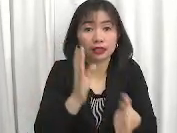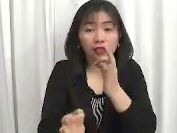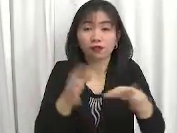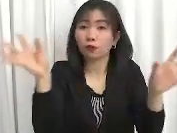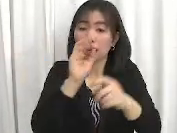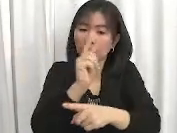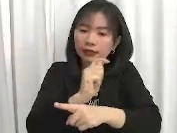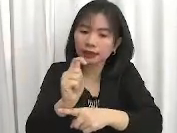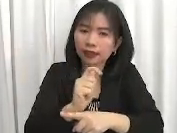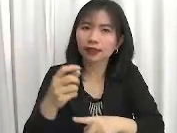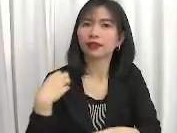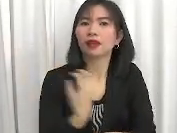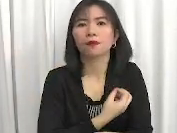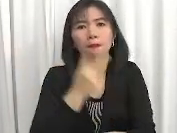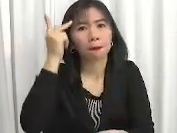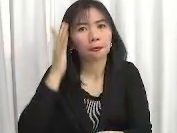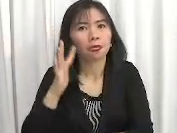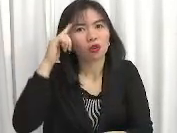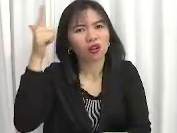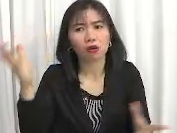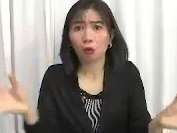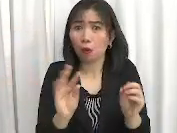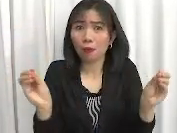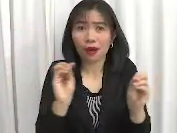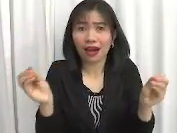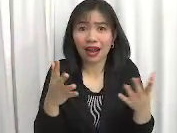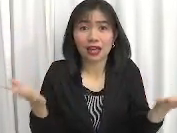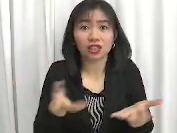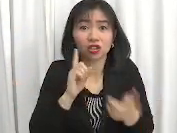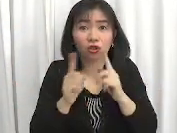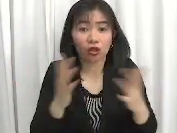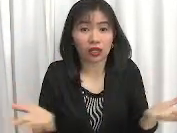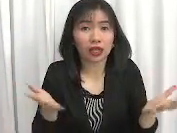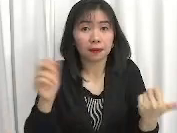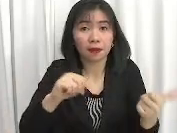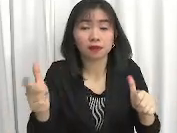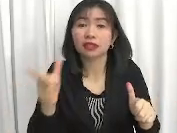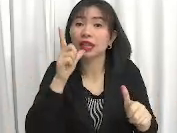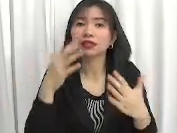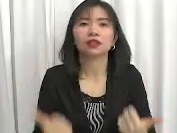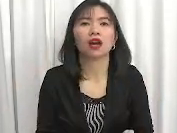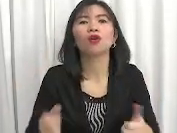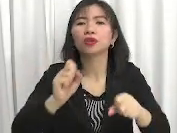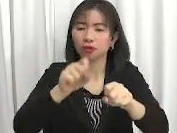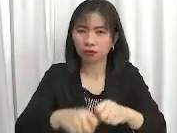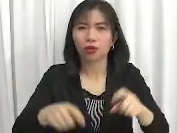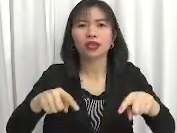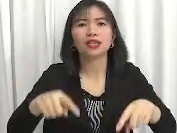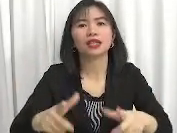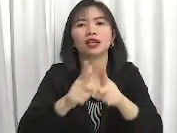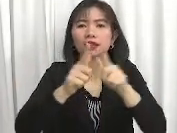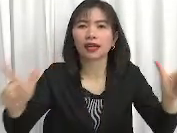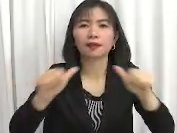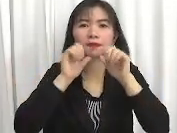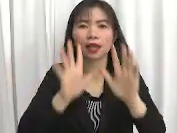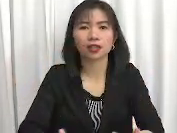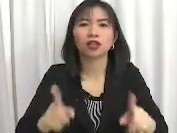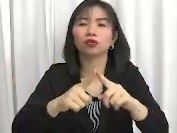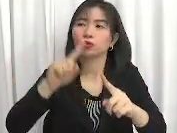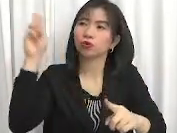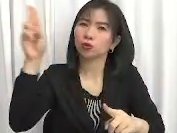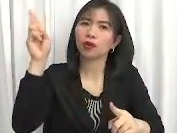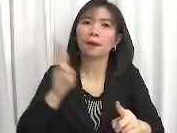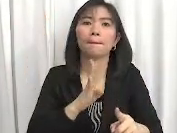pastor. Kaya talagang it's always a privilege na magamit tayo ng Panginoon sa gawain ng Panginoon. Wala tayong may